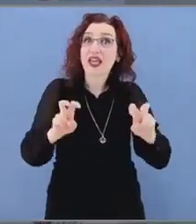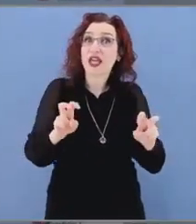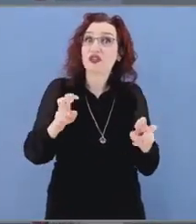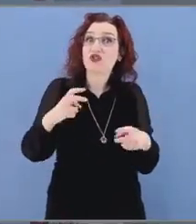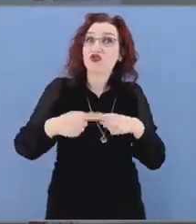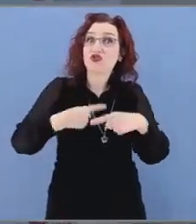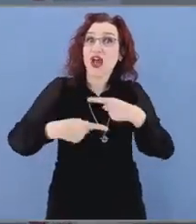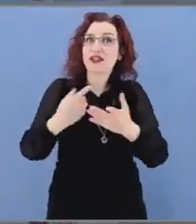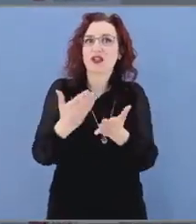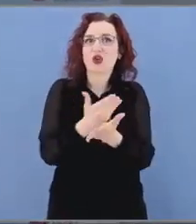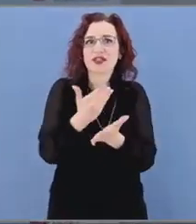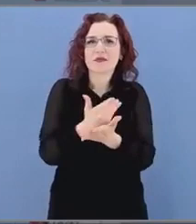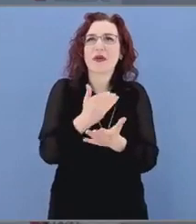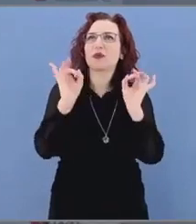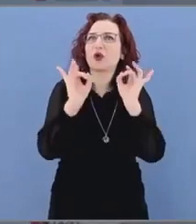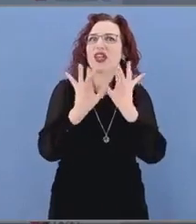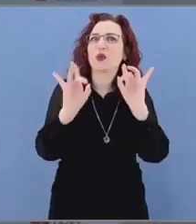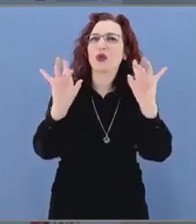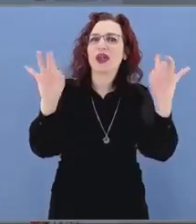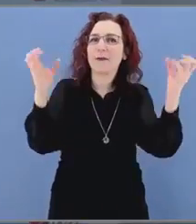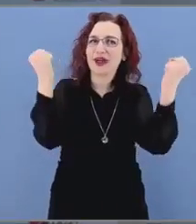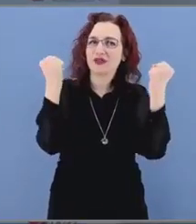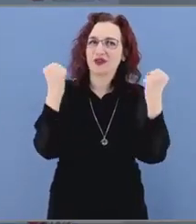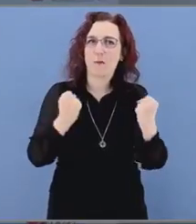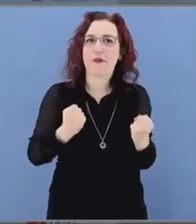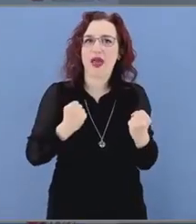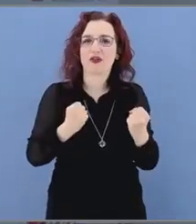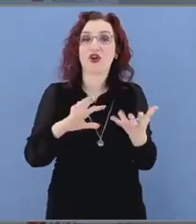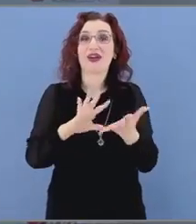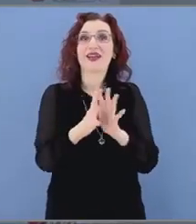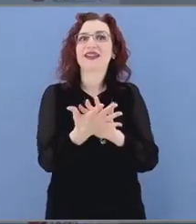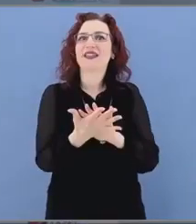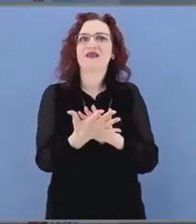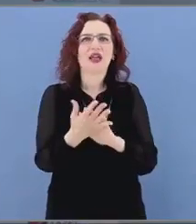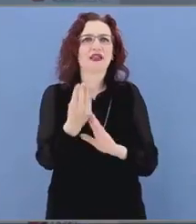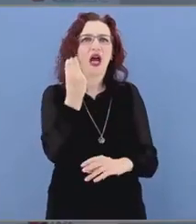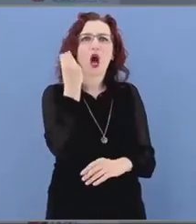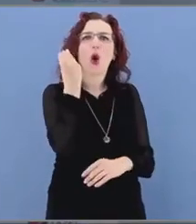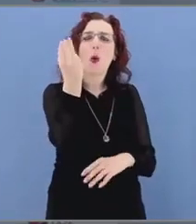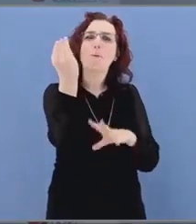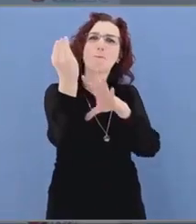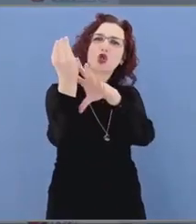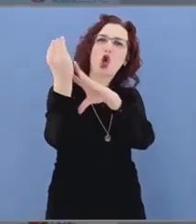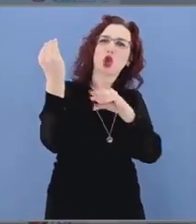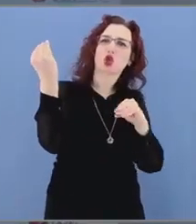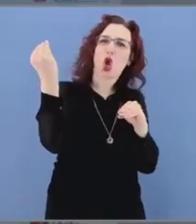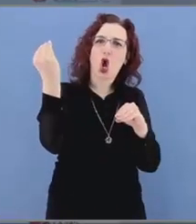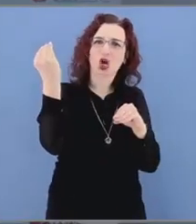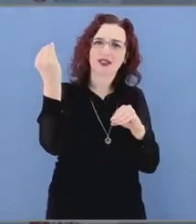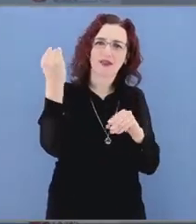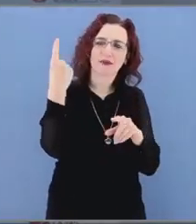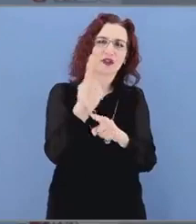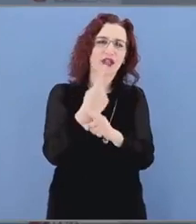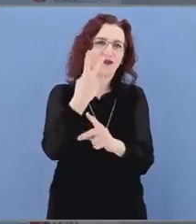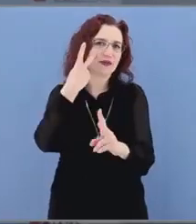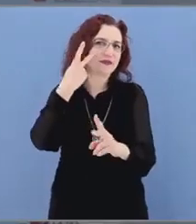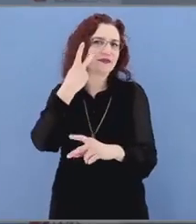sarà veramente un prototipo che si dovrà osservare come grande sperimentazione.